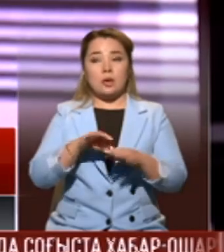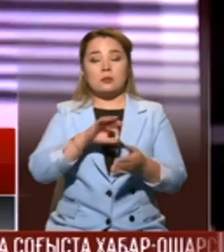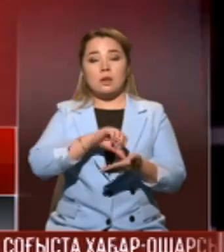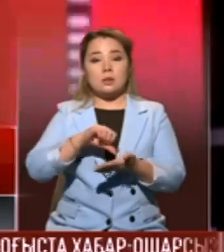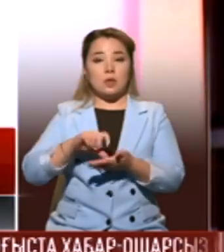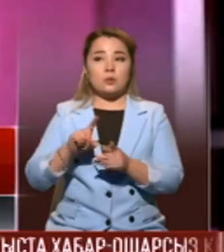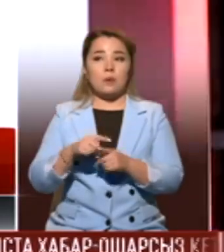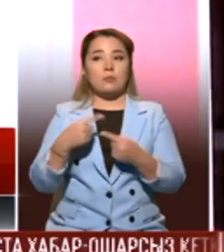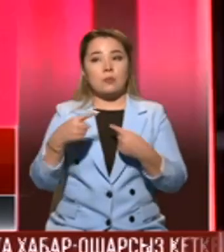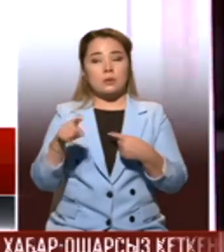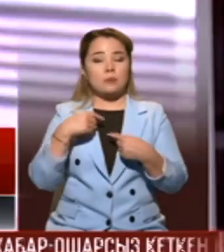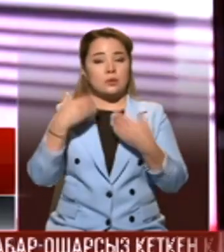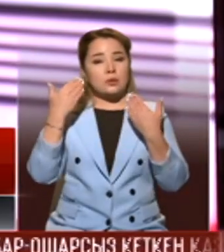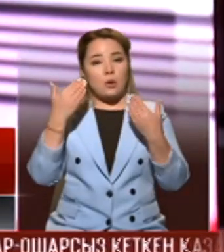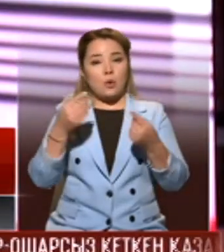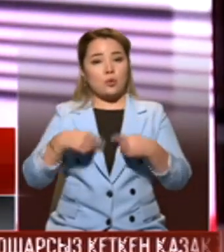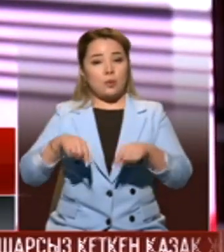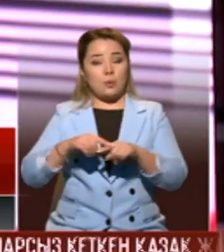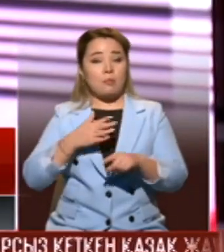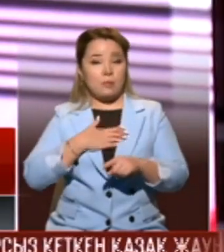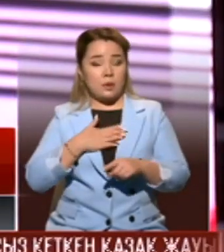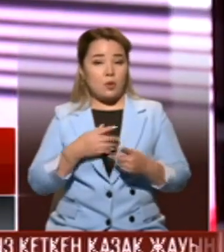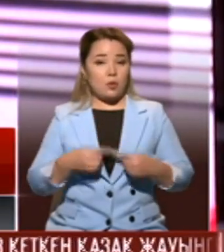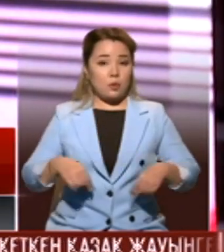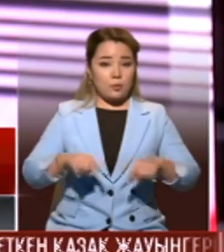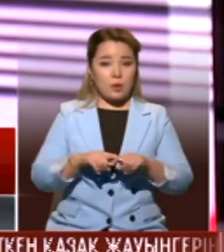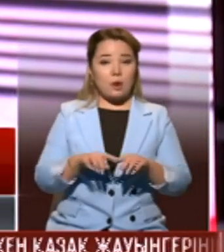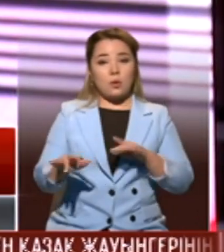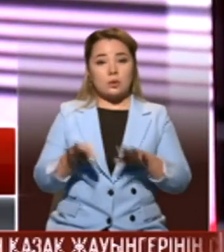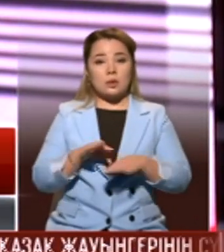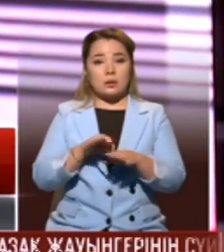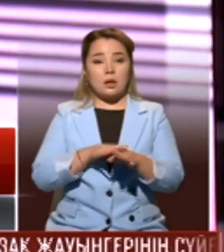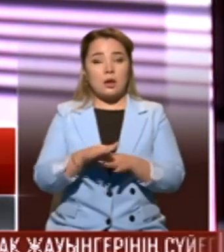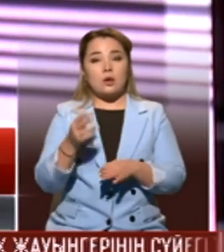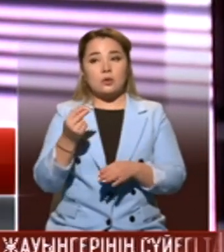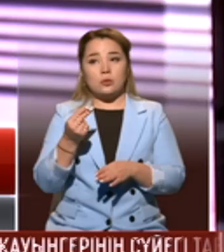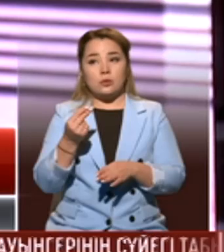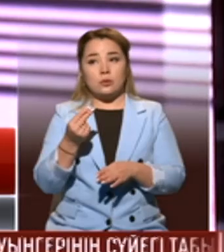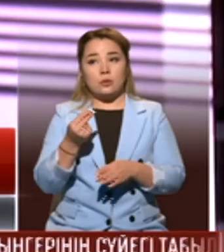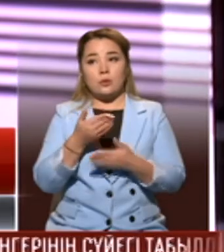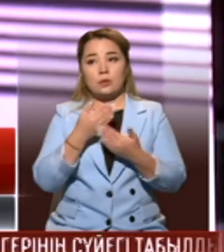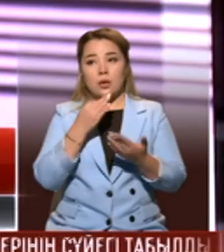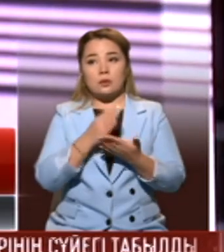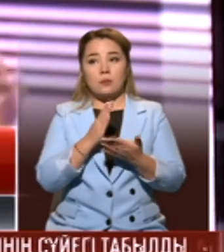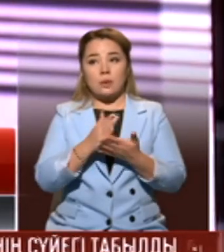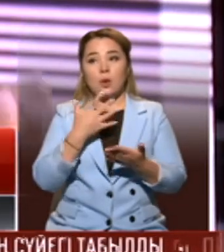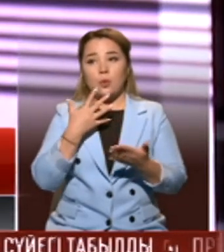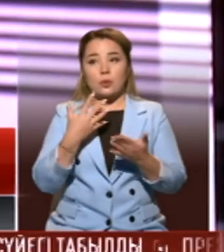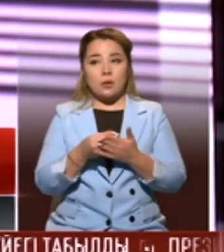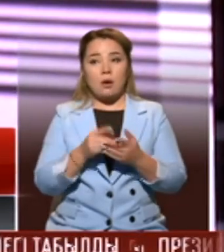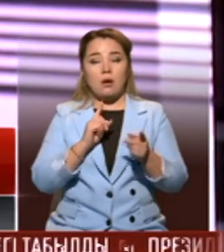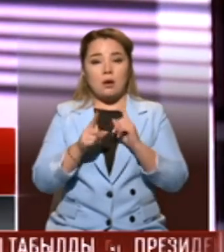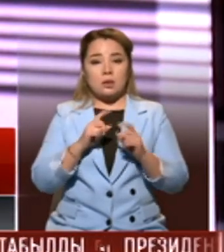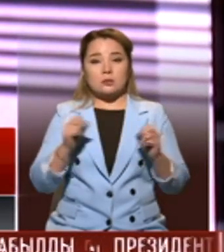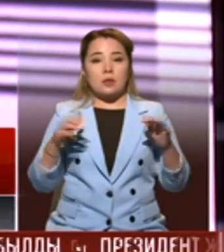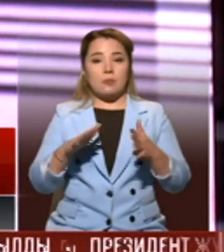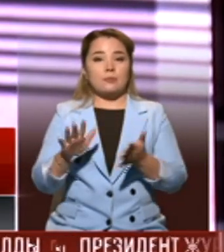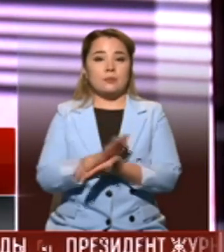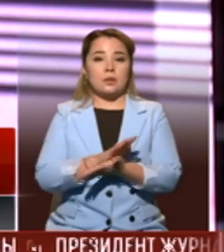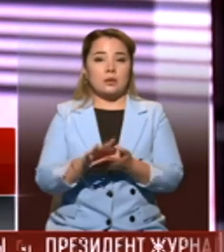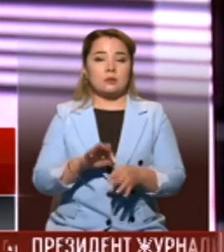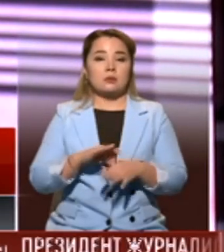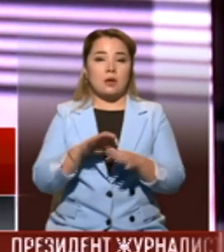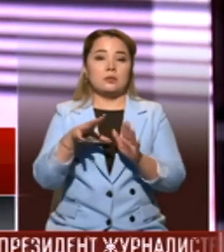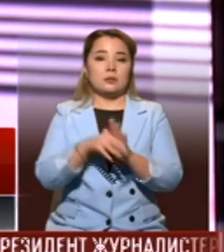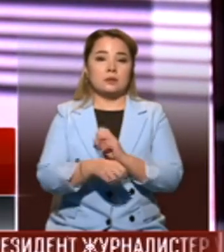айтайын. Басқа қозғалыстарды білмеймін, ұйымдарды, оларда қалай болып жатқанын. Біздің қозғалыста қаржы жоқ. Бірден айту керек, өзіміз конференцияны өзін тегін негізде